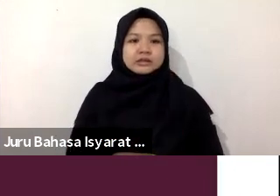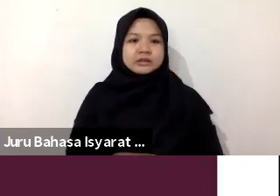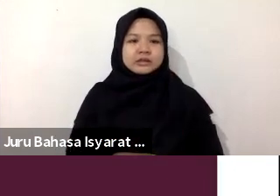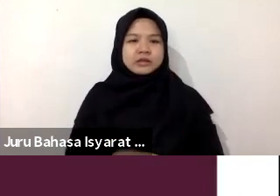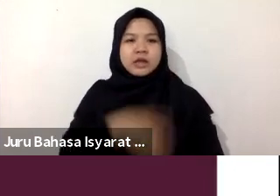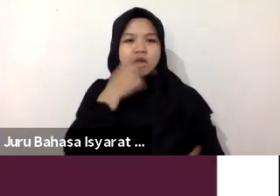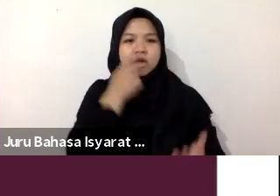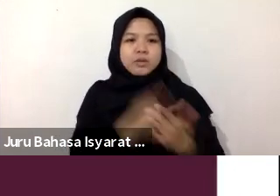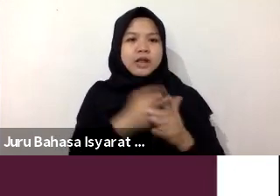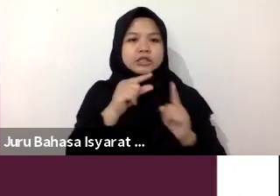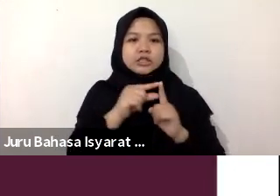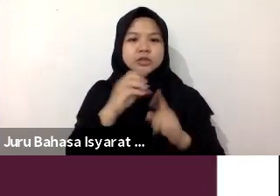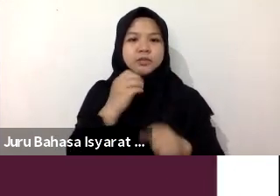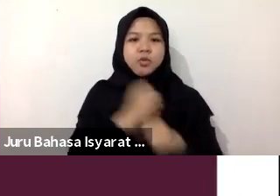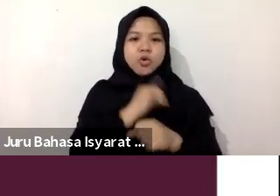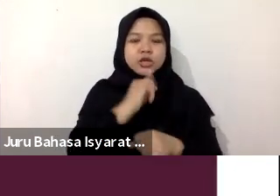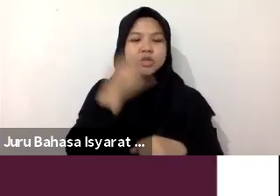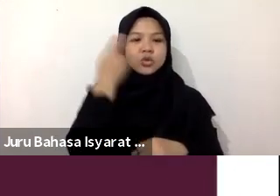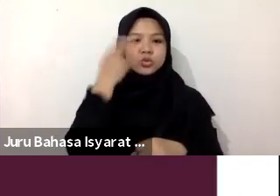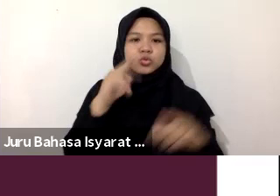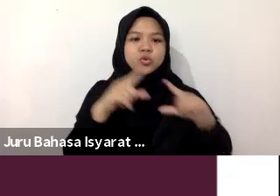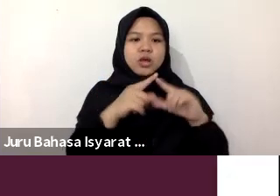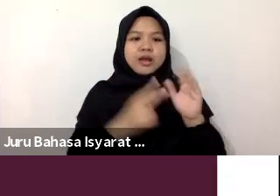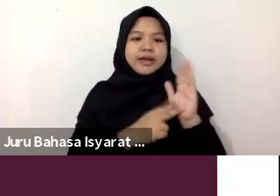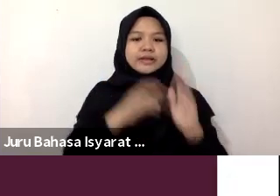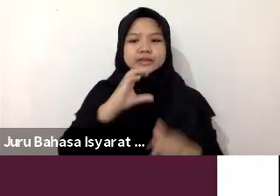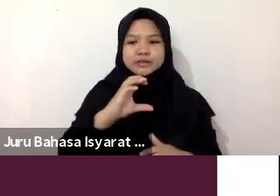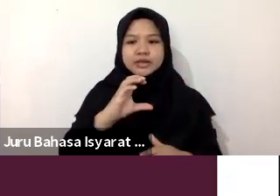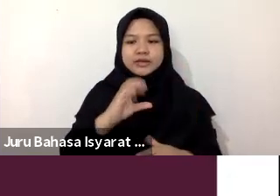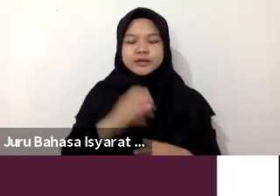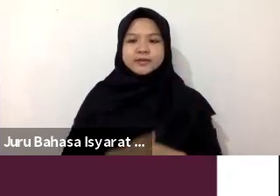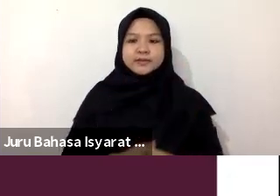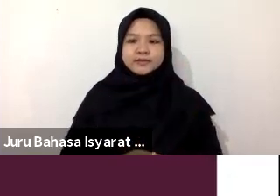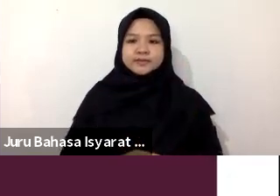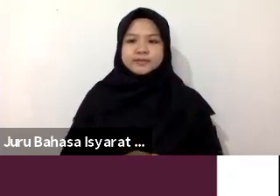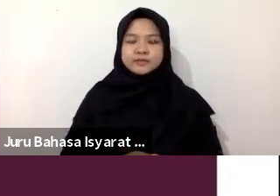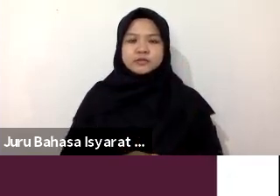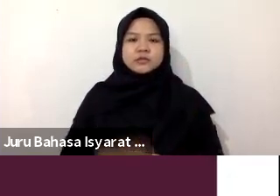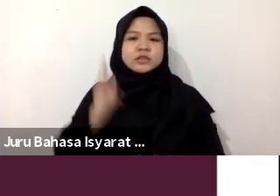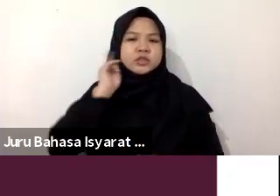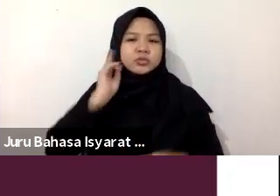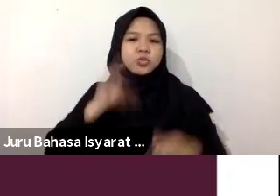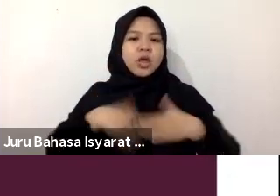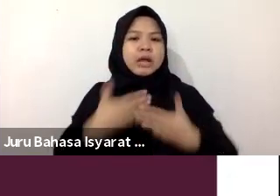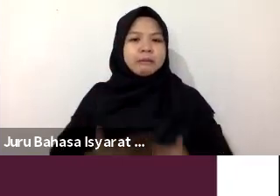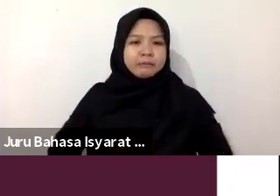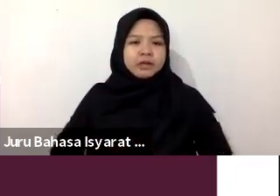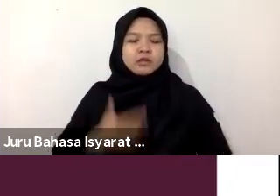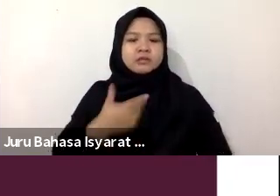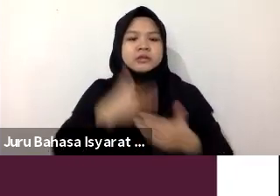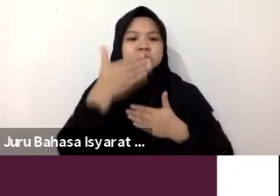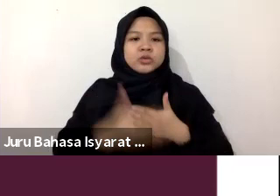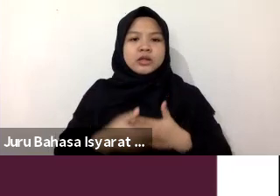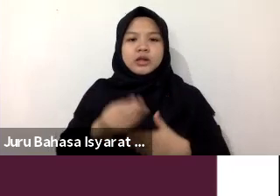rekomendasi POGI untuk antenatal care. Jadi kita lihat sekarang mengenai antenatal care, ibu hamil disarankan untuk melanjutkan